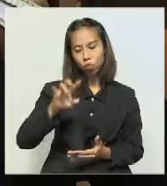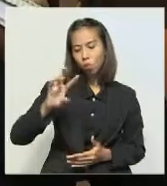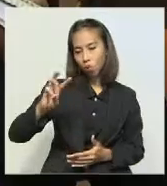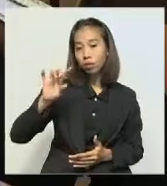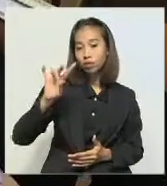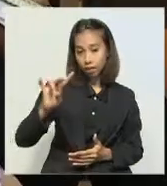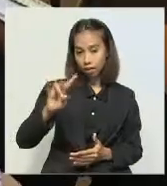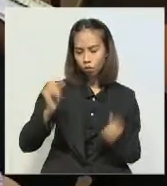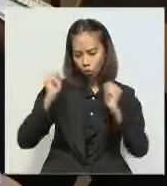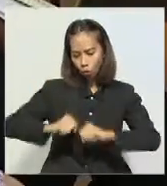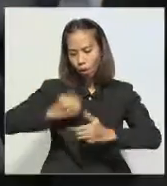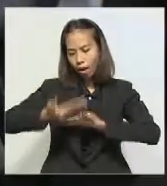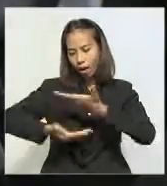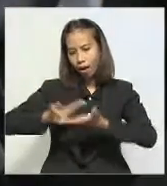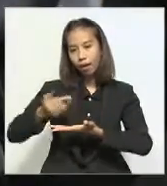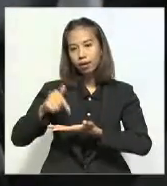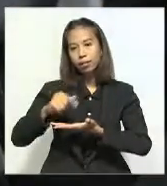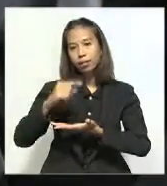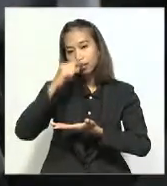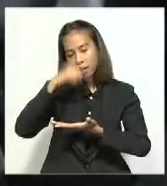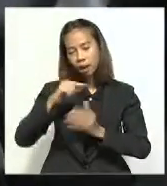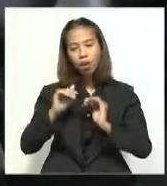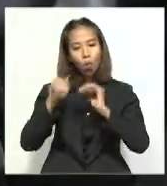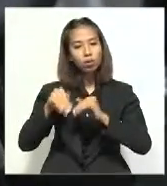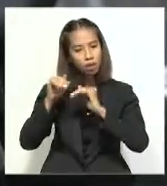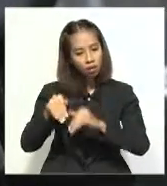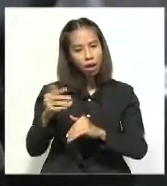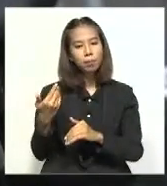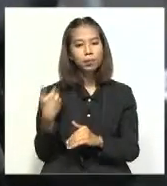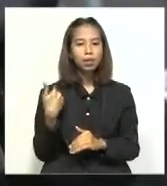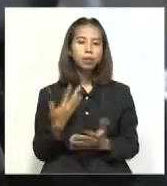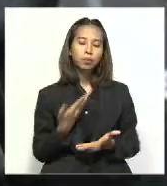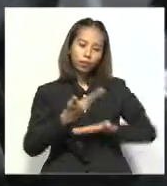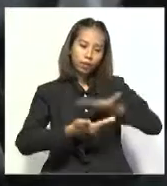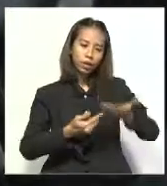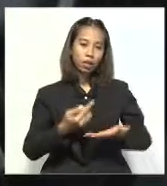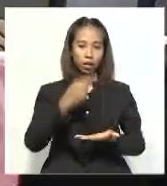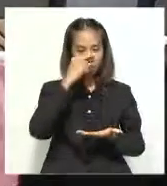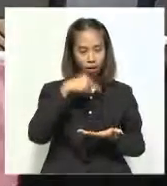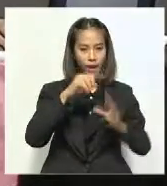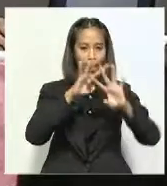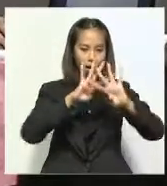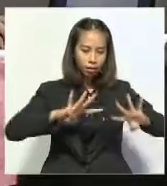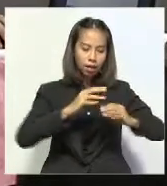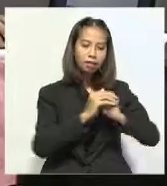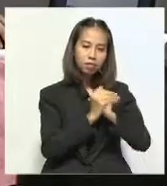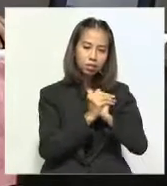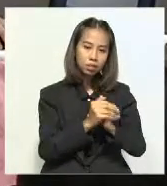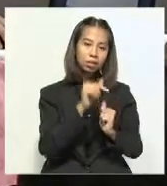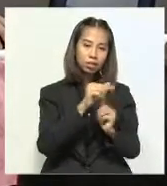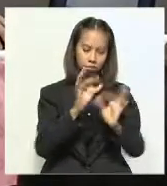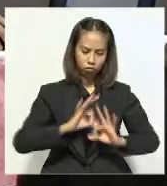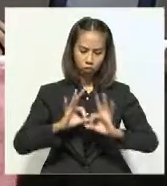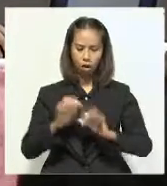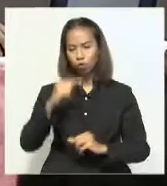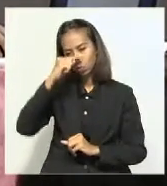707.67 ค่ะความตกลงการค้าเสรีไทยออสเตรเลียและความตกลงการค้าเสรีอาเซียนจีนโดยเฉพาะประเทศ